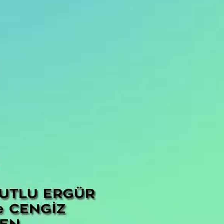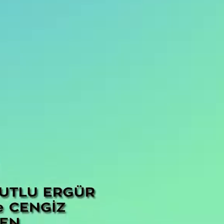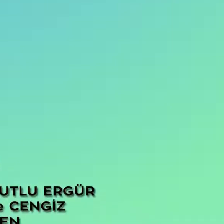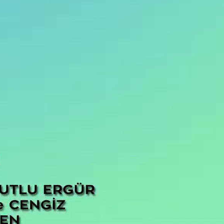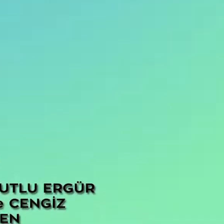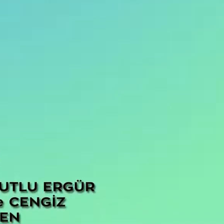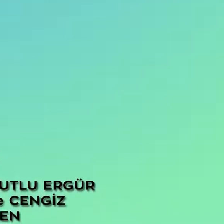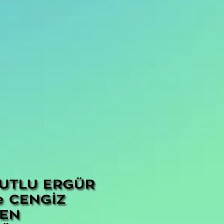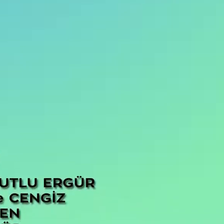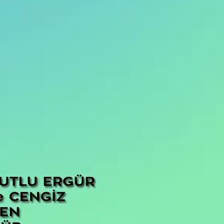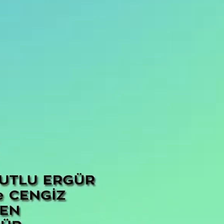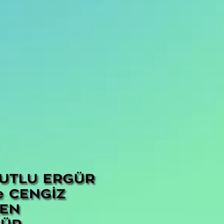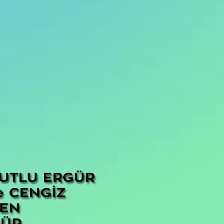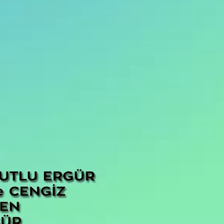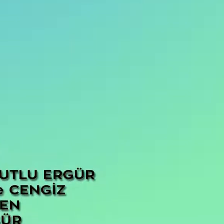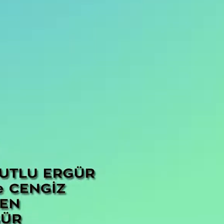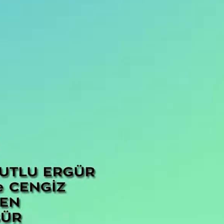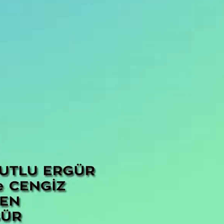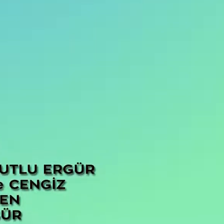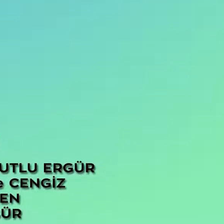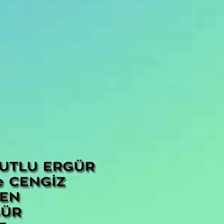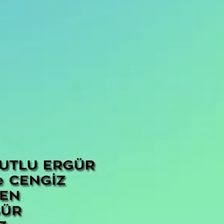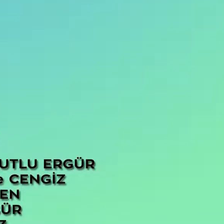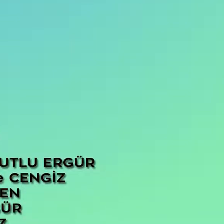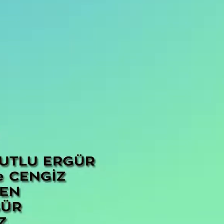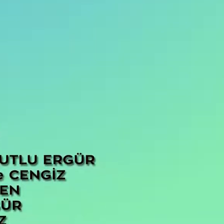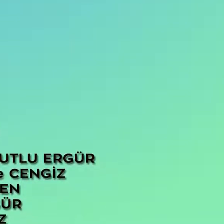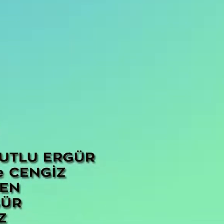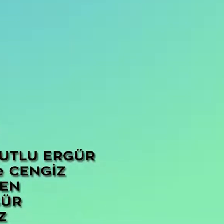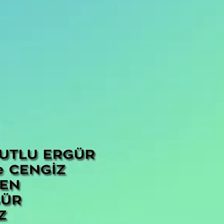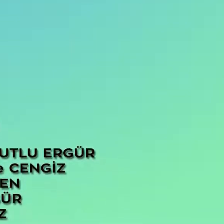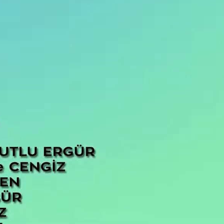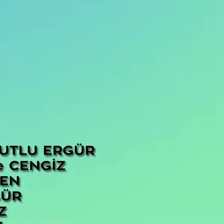Anlatıcı, ben Havva Kutlu Ergür.